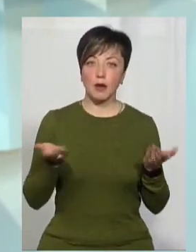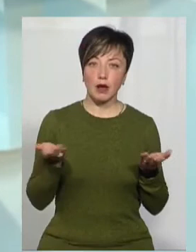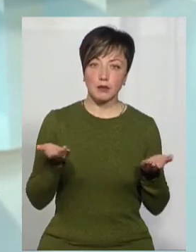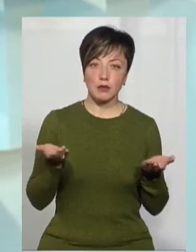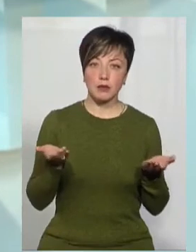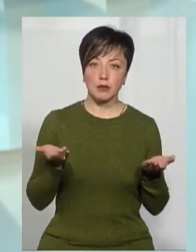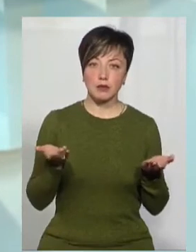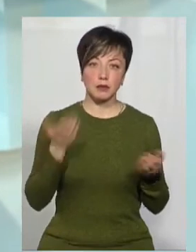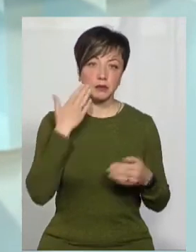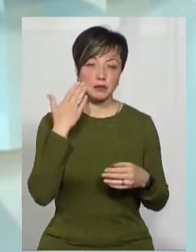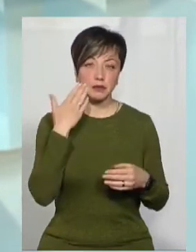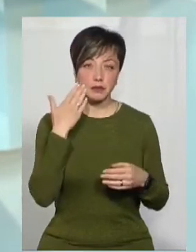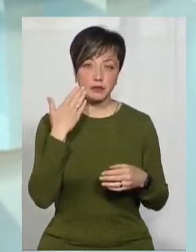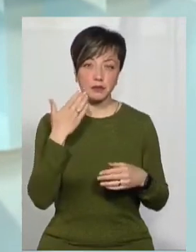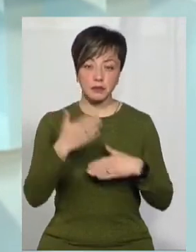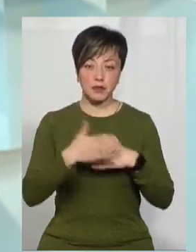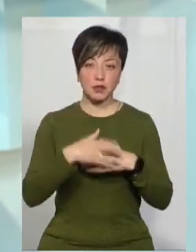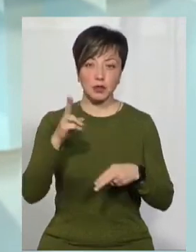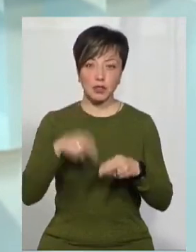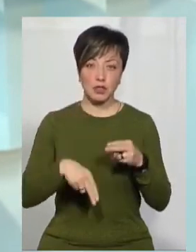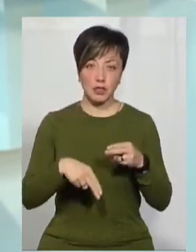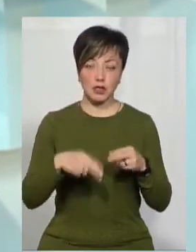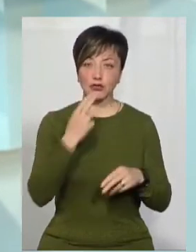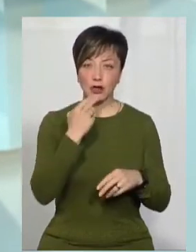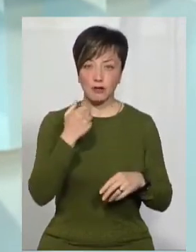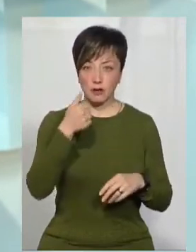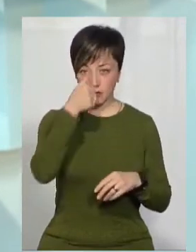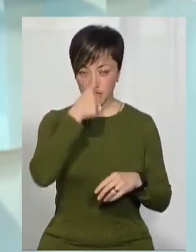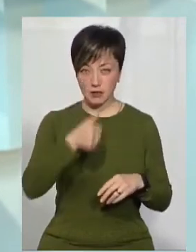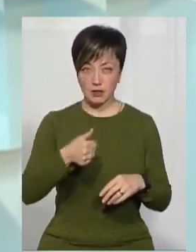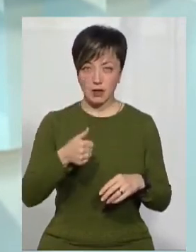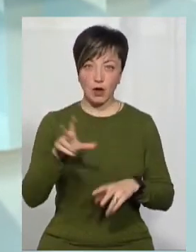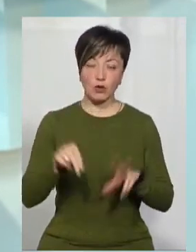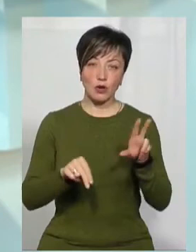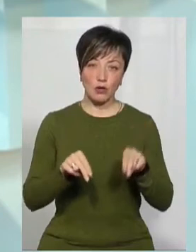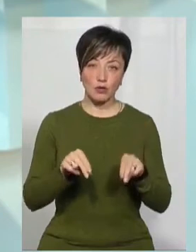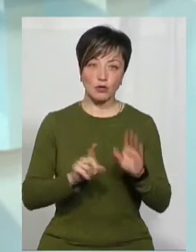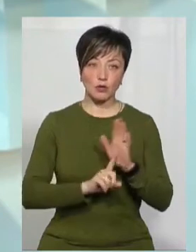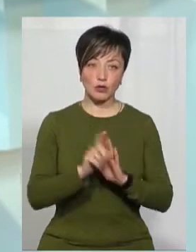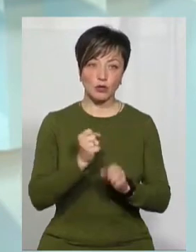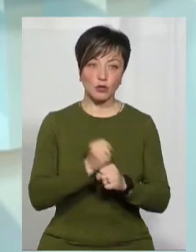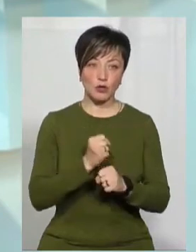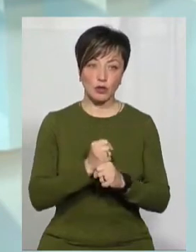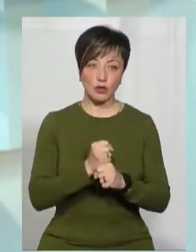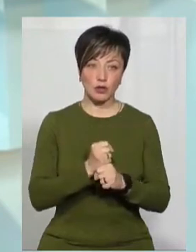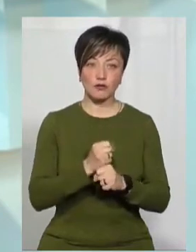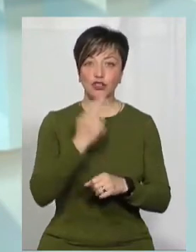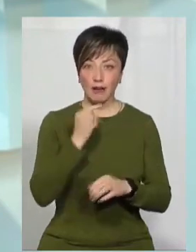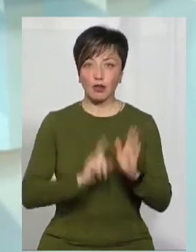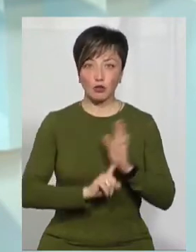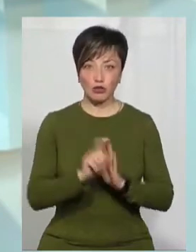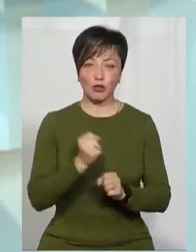якби прикидкам, я думаю, що це десь ближче до кінця червня місяця. Ми розраховуємо на те, що розпочнеться робота. Тому що я кажу, тобто, так як